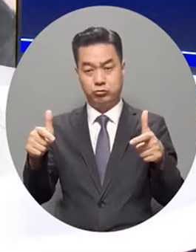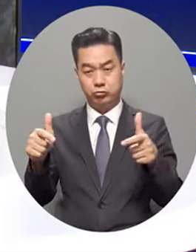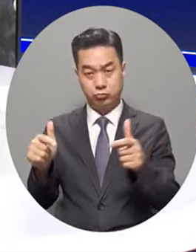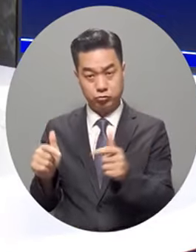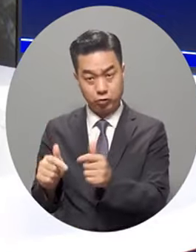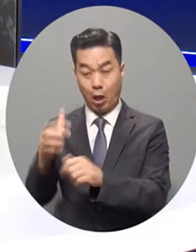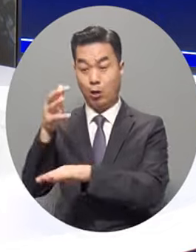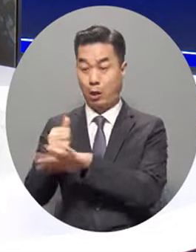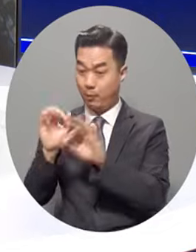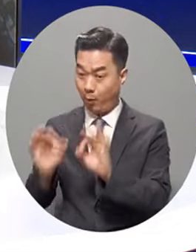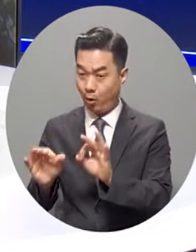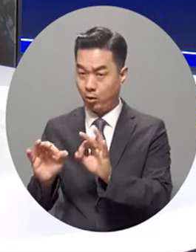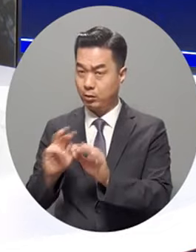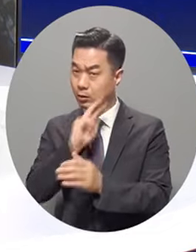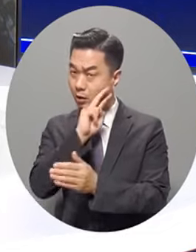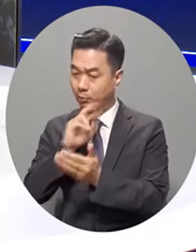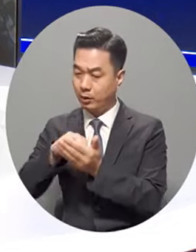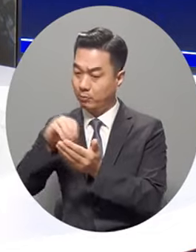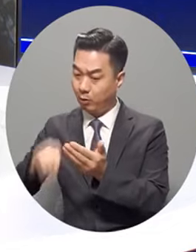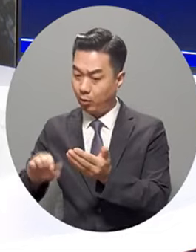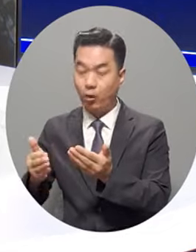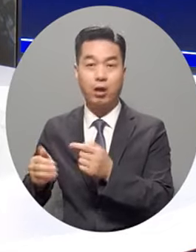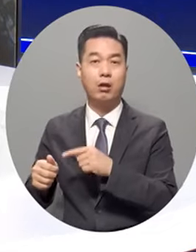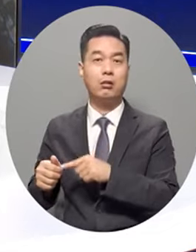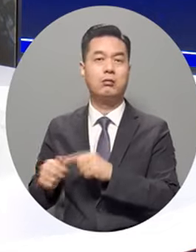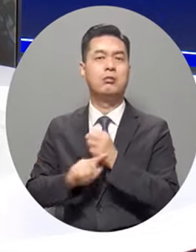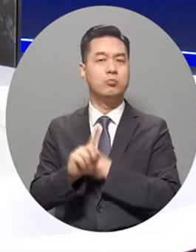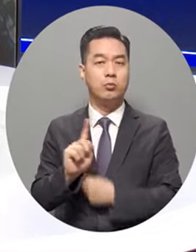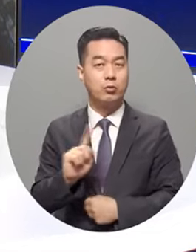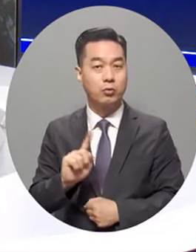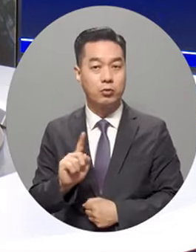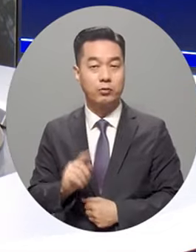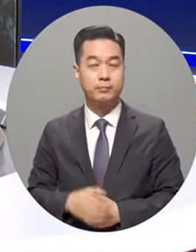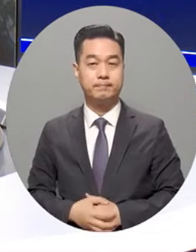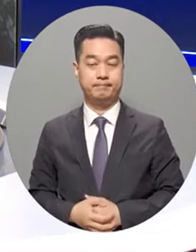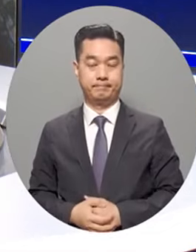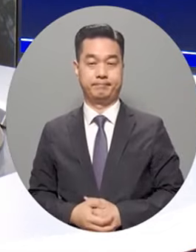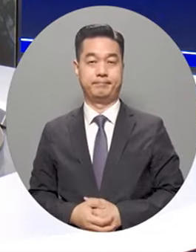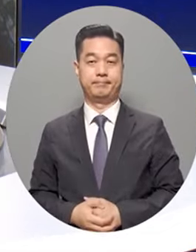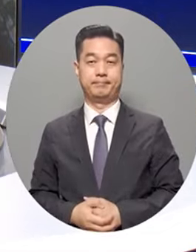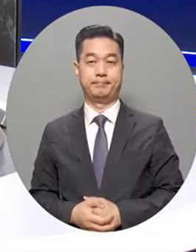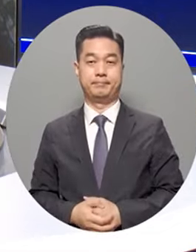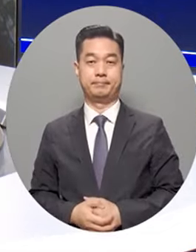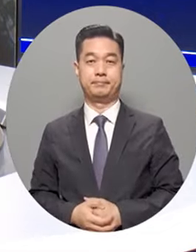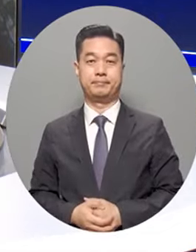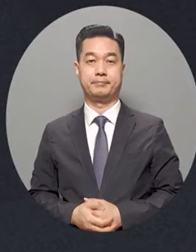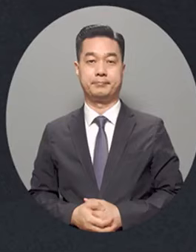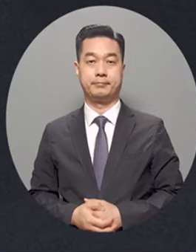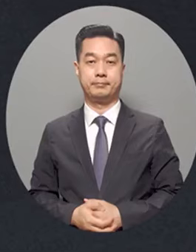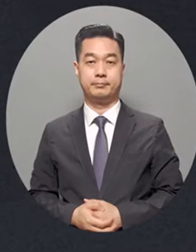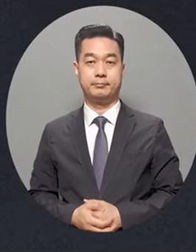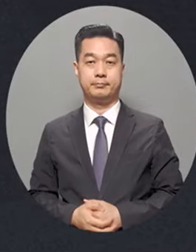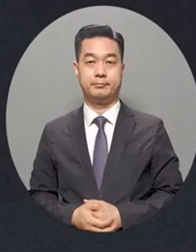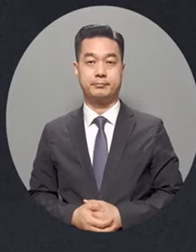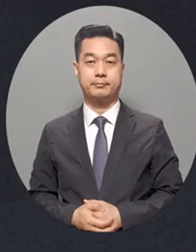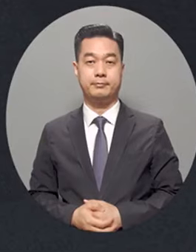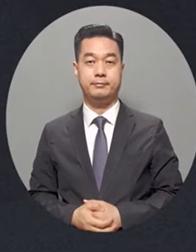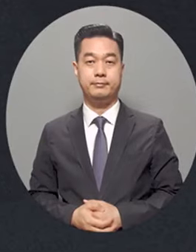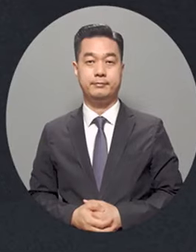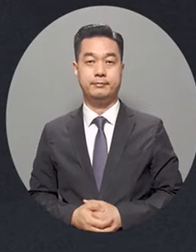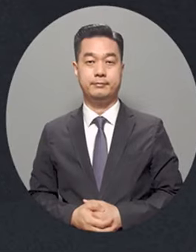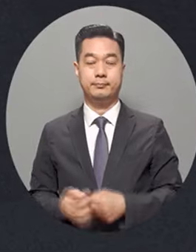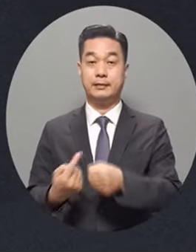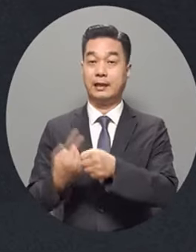최종적으로 혐의자에 빠졌습니다 이유가 뭐였을까요 먼저 구민지 기자입니다